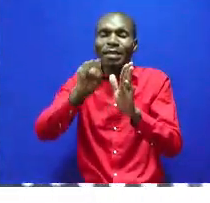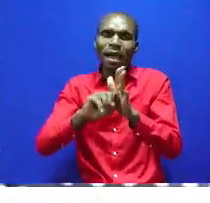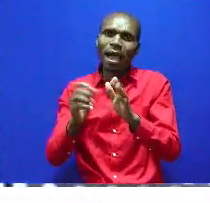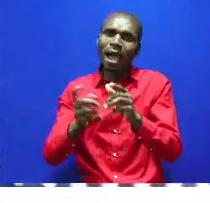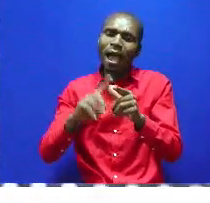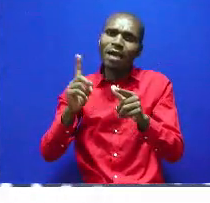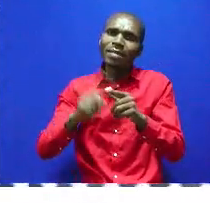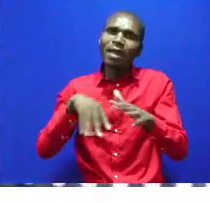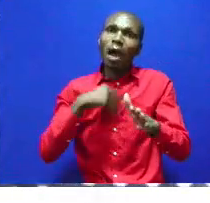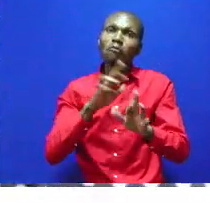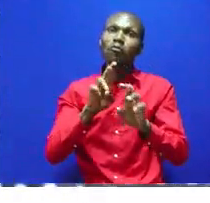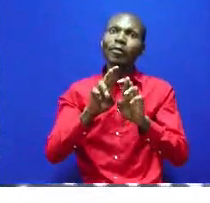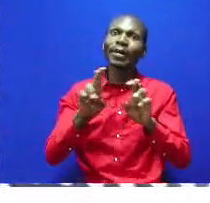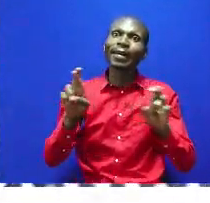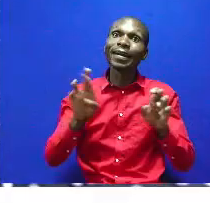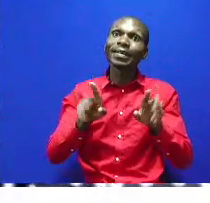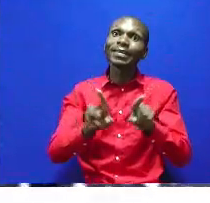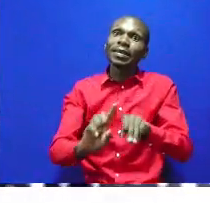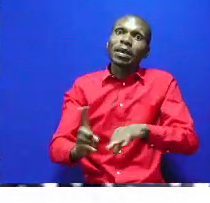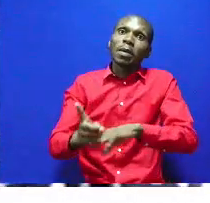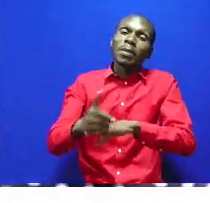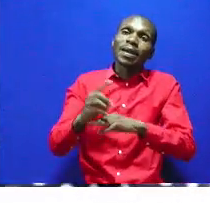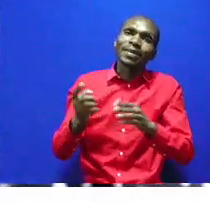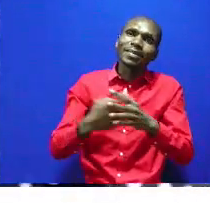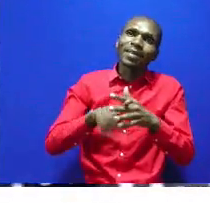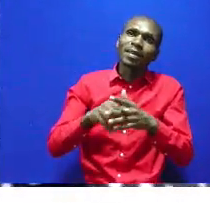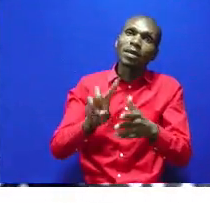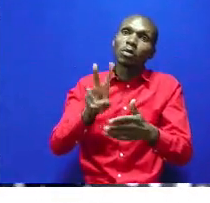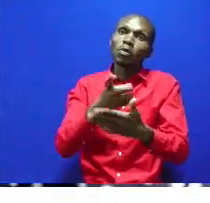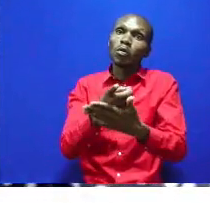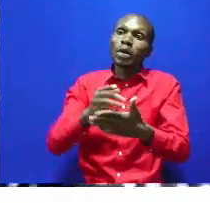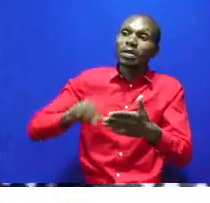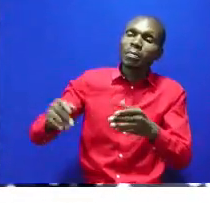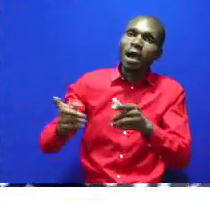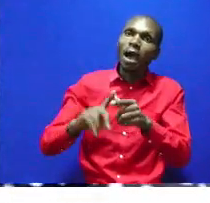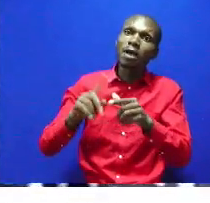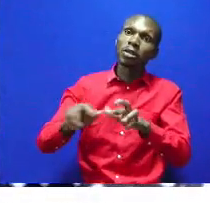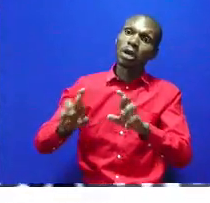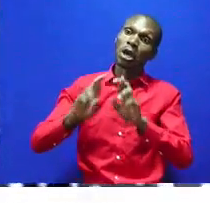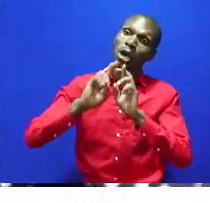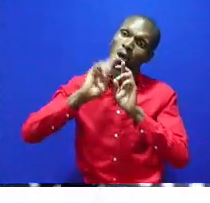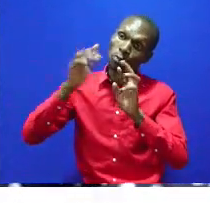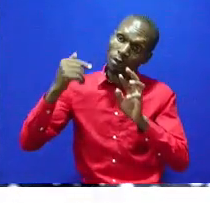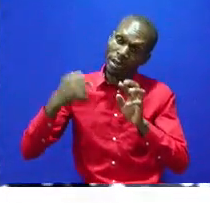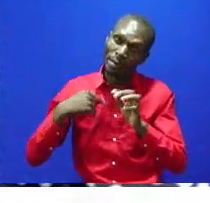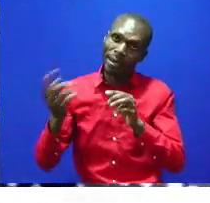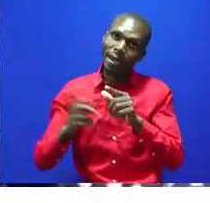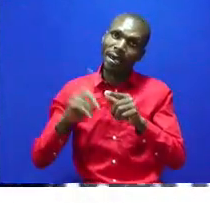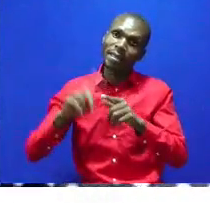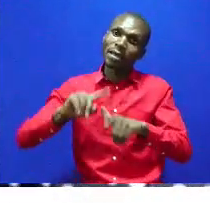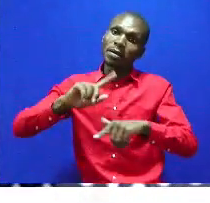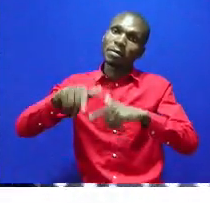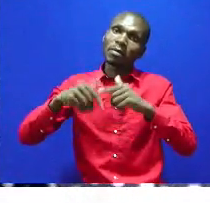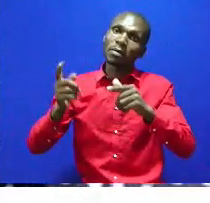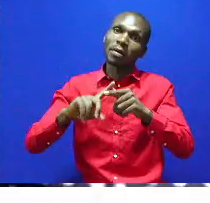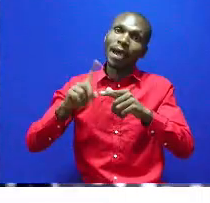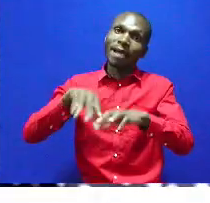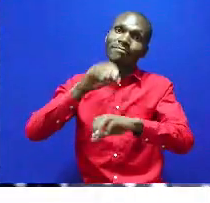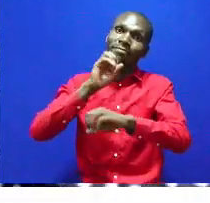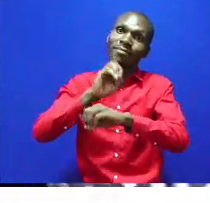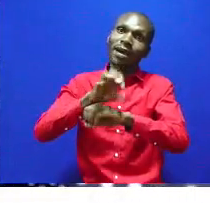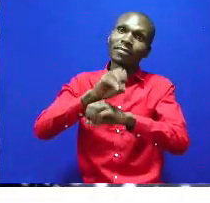Kwenye prepare ili tuke ili kuru for wiki veri chia ili ronte vili nga gocha kwa enda vale career guidance.